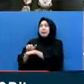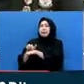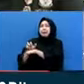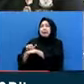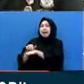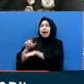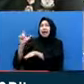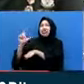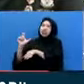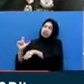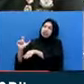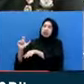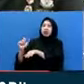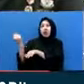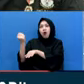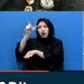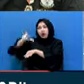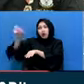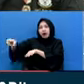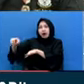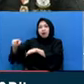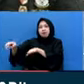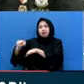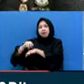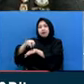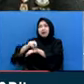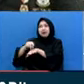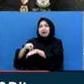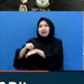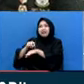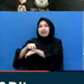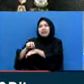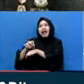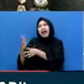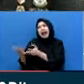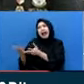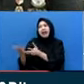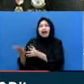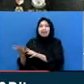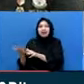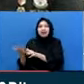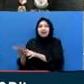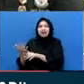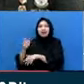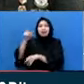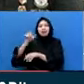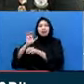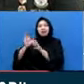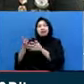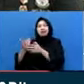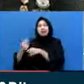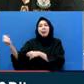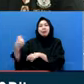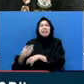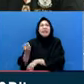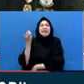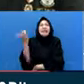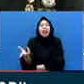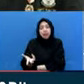Line Cruiser itu kan memang ee memang ee tertentu ya tidak Ee tidak banyak sih yang pesan seperti itu